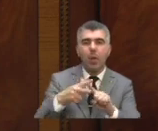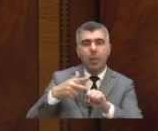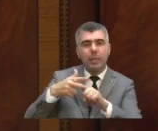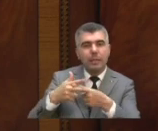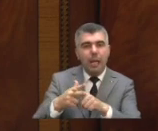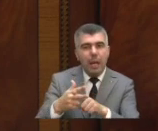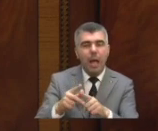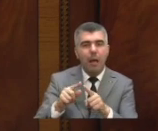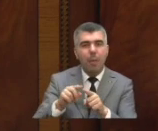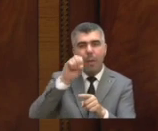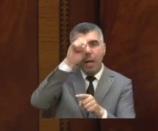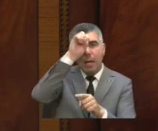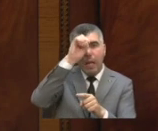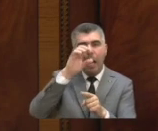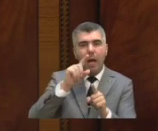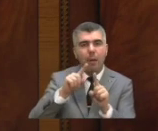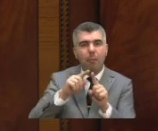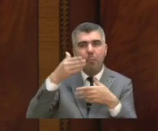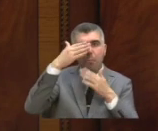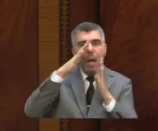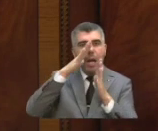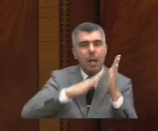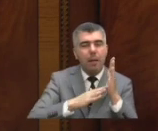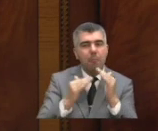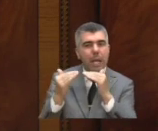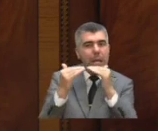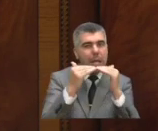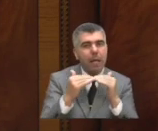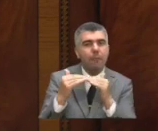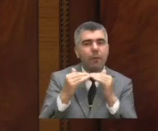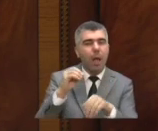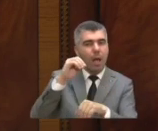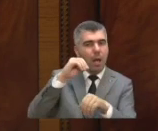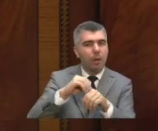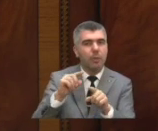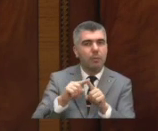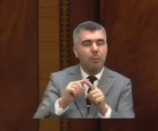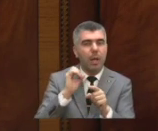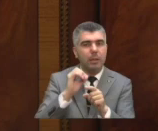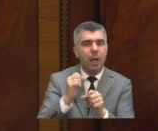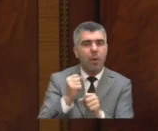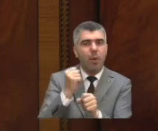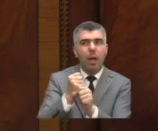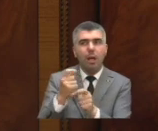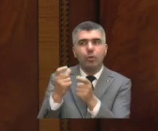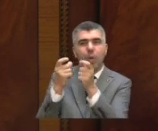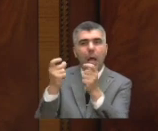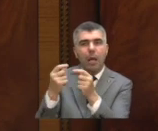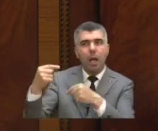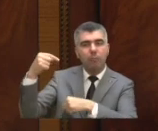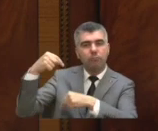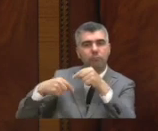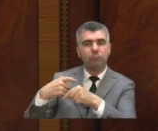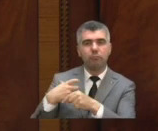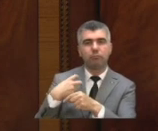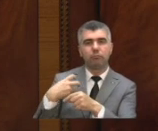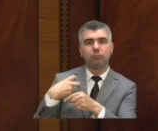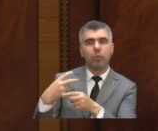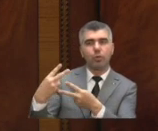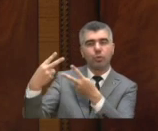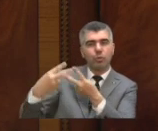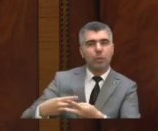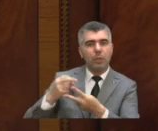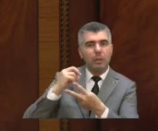والطاقيه لبلادنا موازه مع مواصله تحسين مناخ الاعمال وتعزيز منسوب الثقه الذي